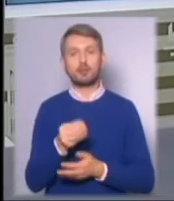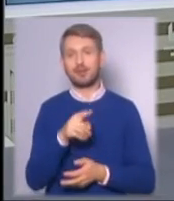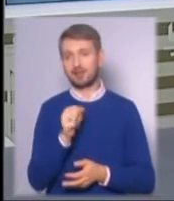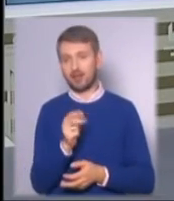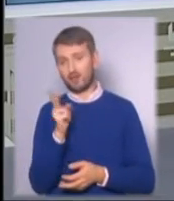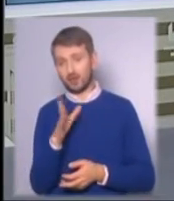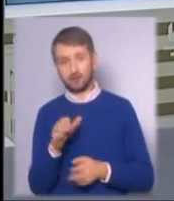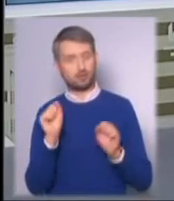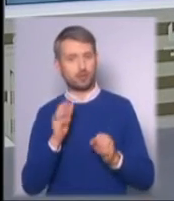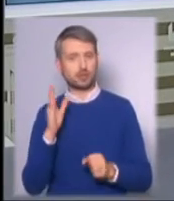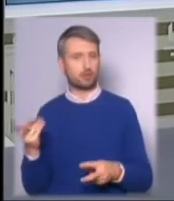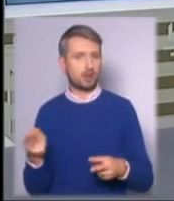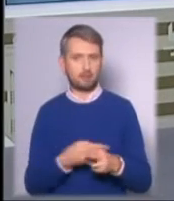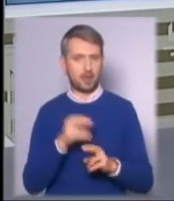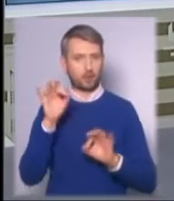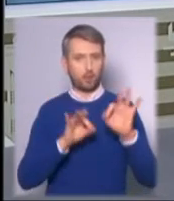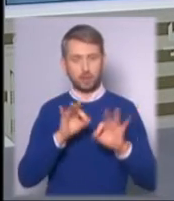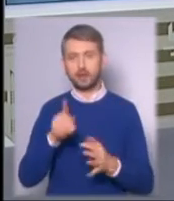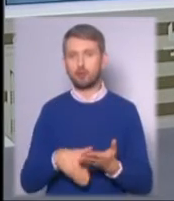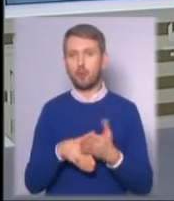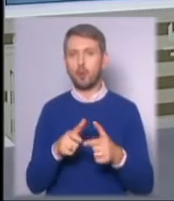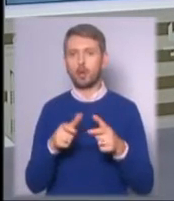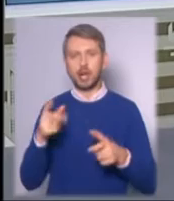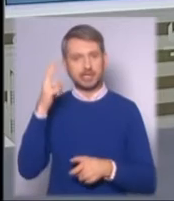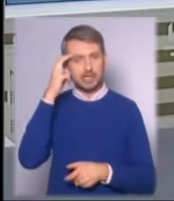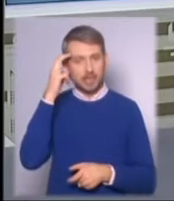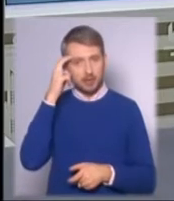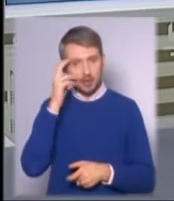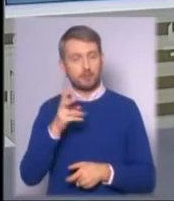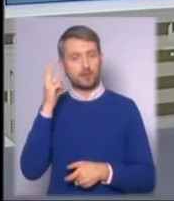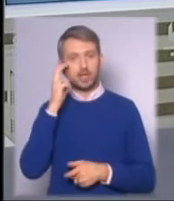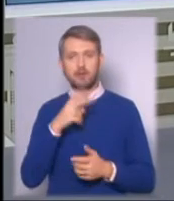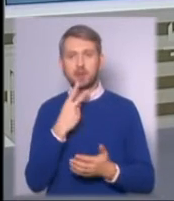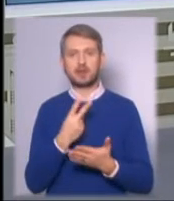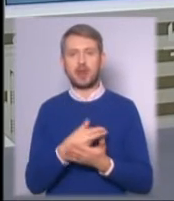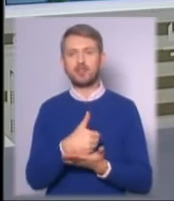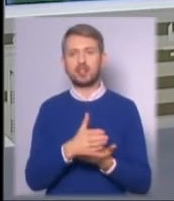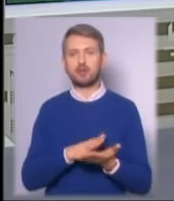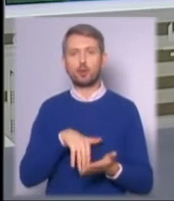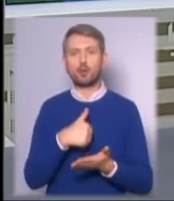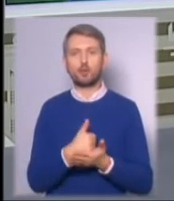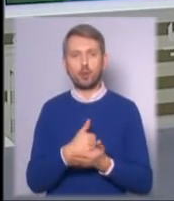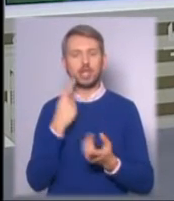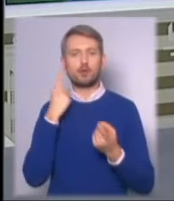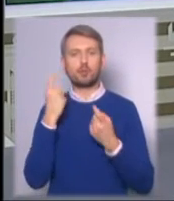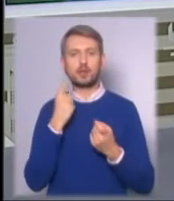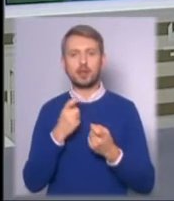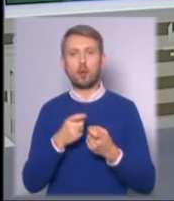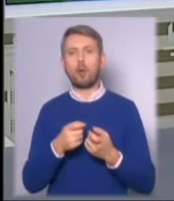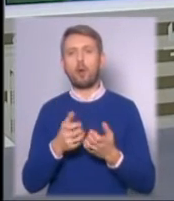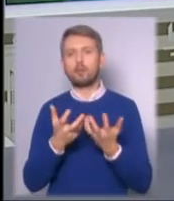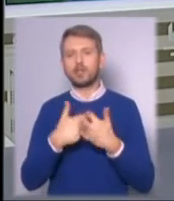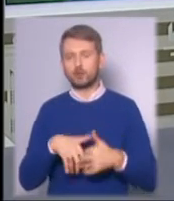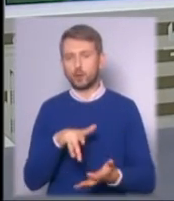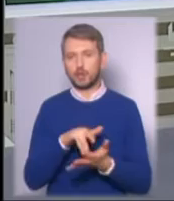послуги можна буде без комісії за допомогою картки киянина. У столиці представили сервіс з головного інформаційно-обчислювального центру. Він